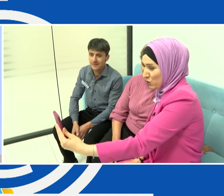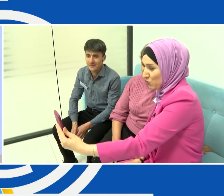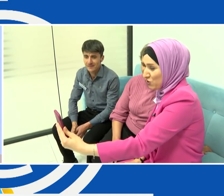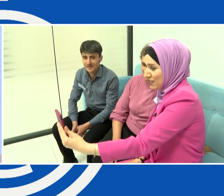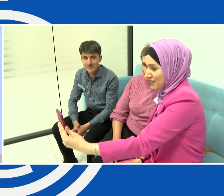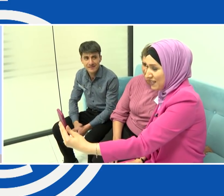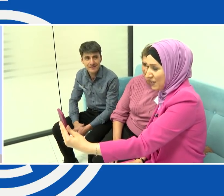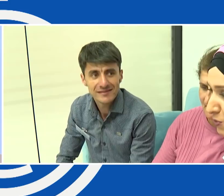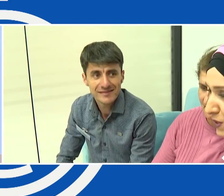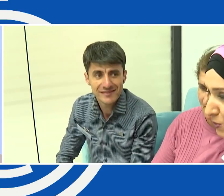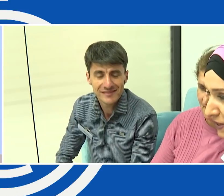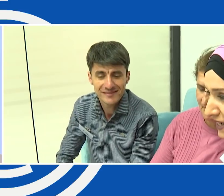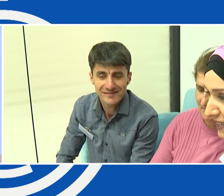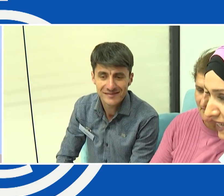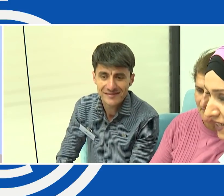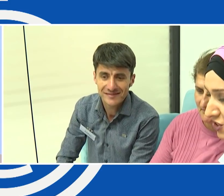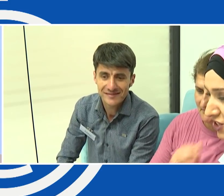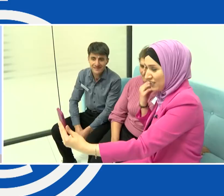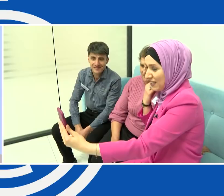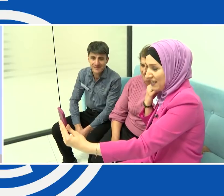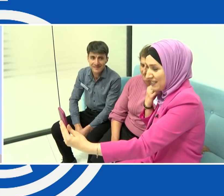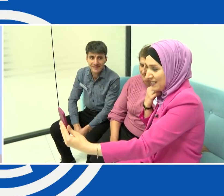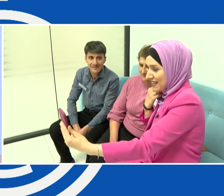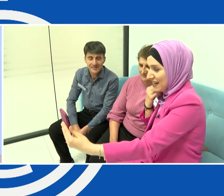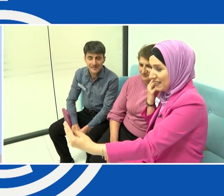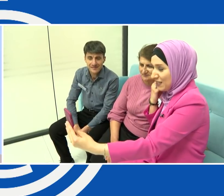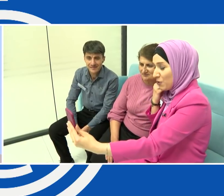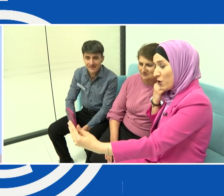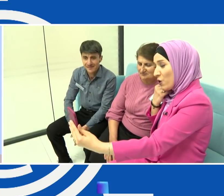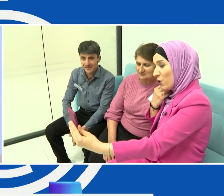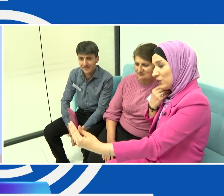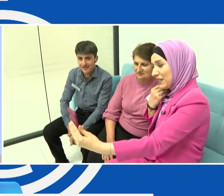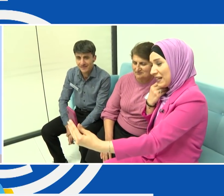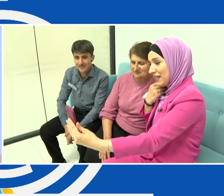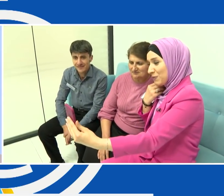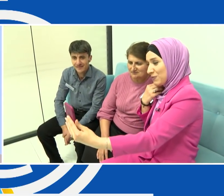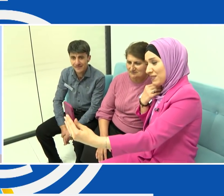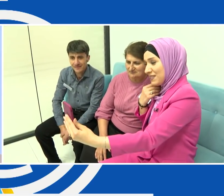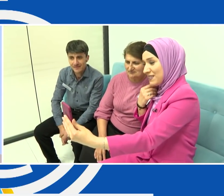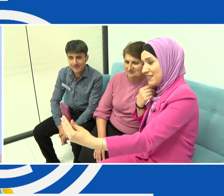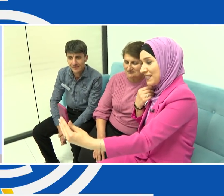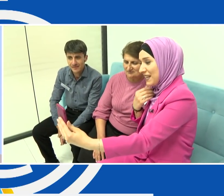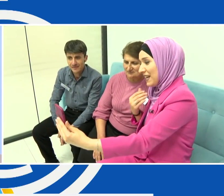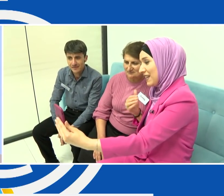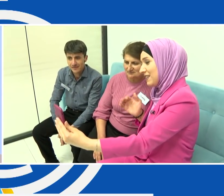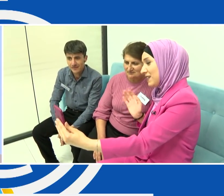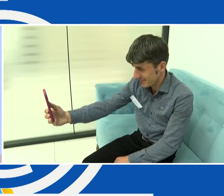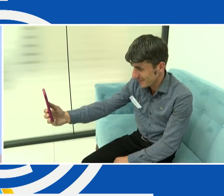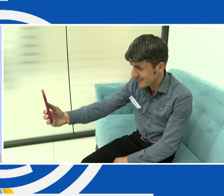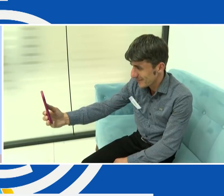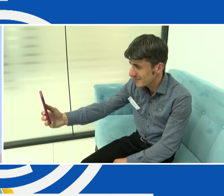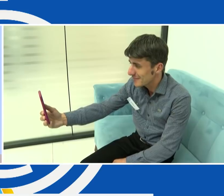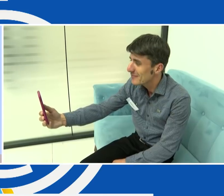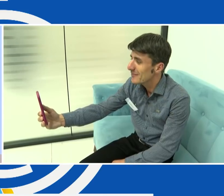gəlsinlər dedilər. Aytən getdi, qadrları təqdim edəcəm, necə elçilik keçdi, böyüklərin xeyri, duası və